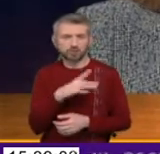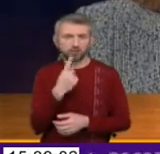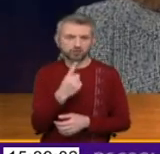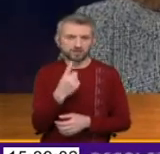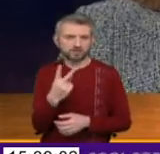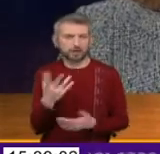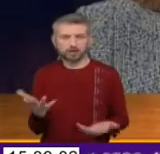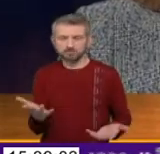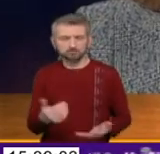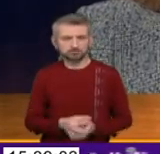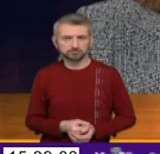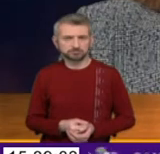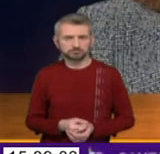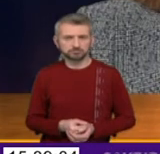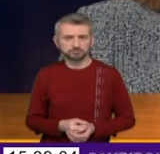2.